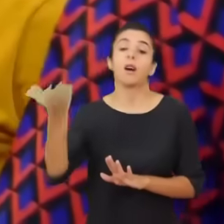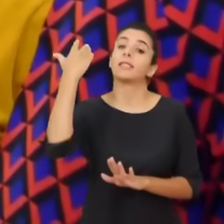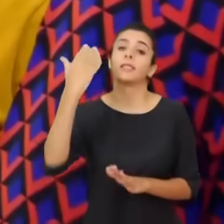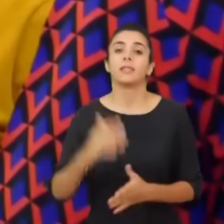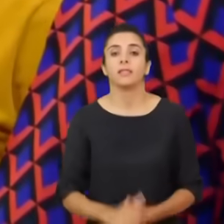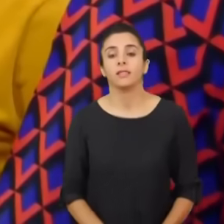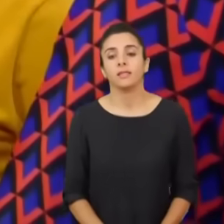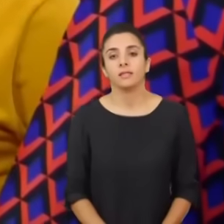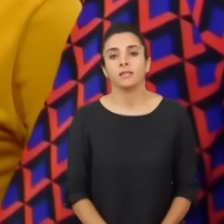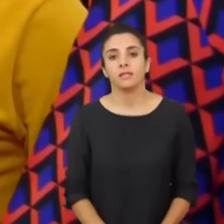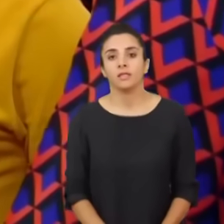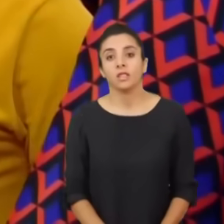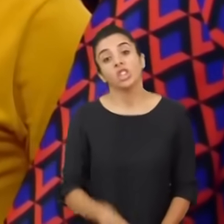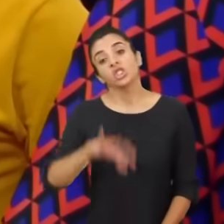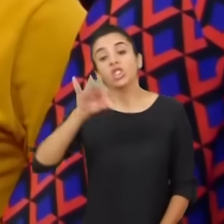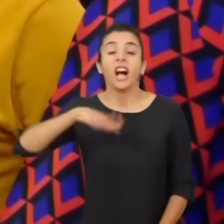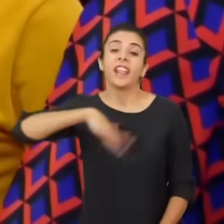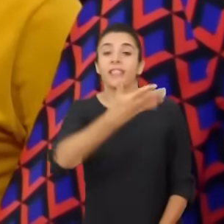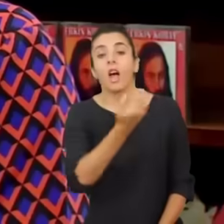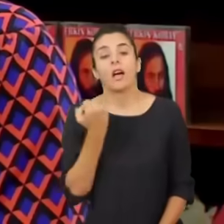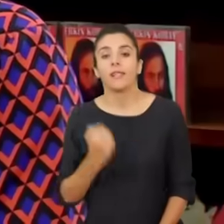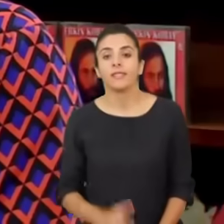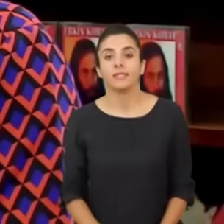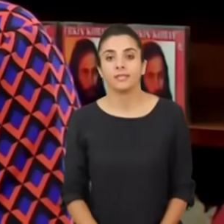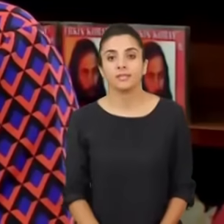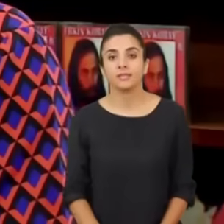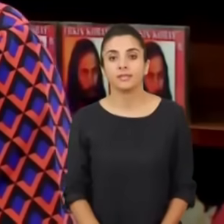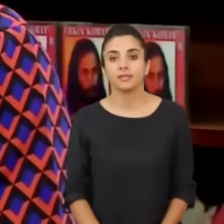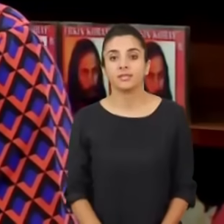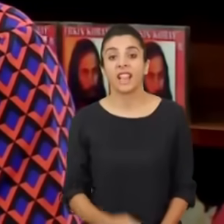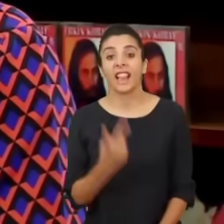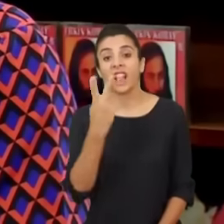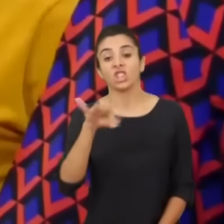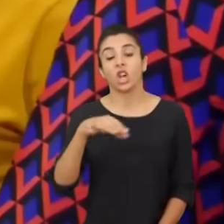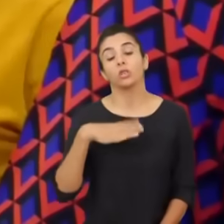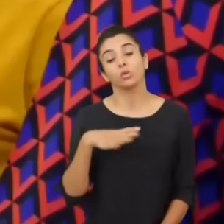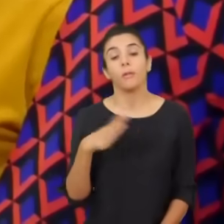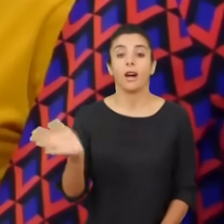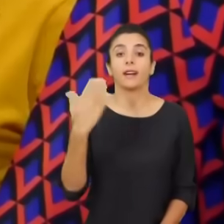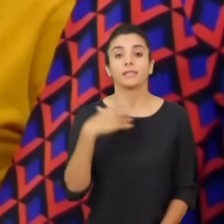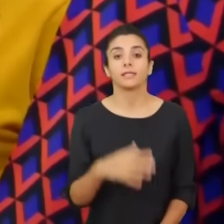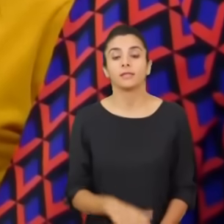şimdi. Çay almaya. Şahin aval aval bakıyor. İki tane.